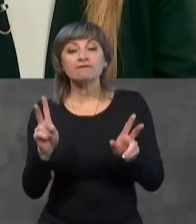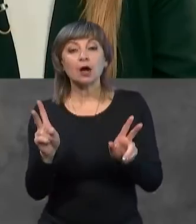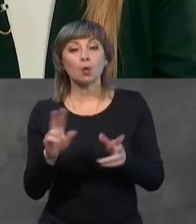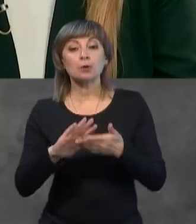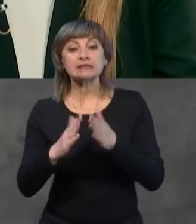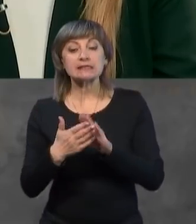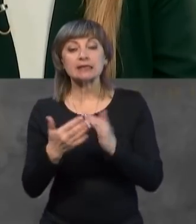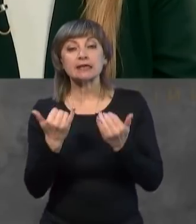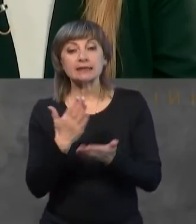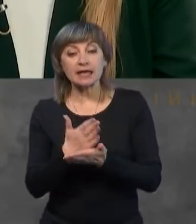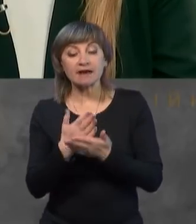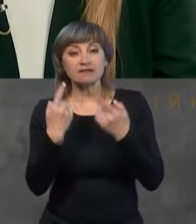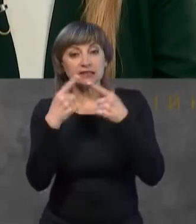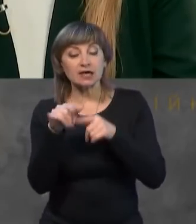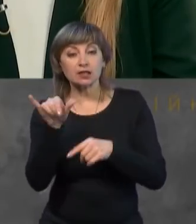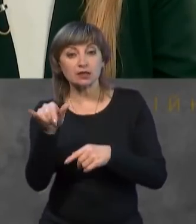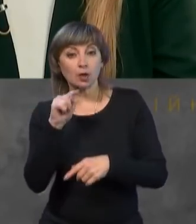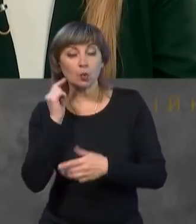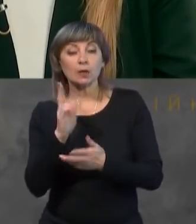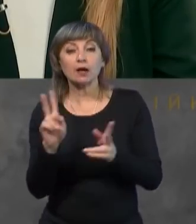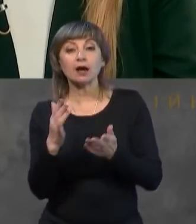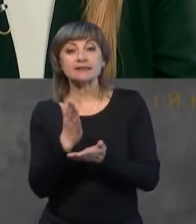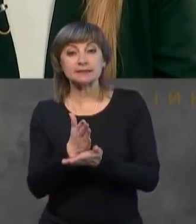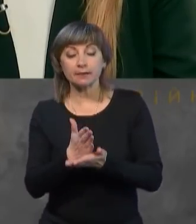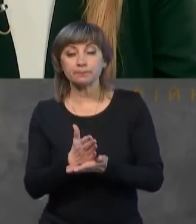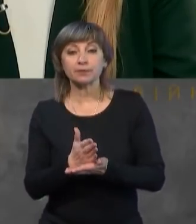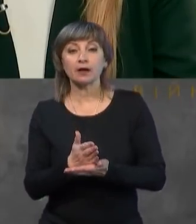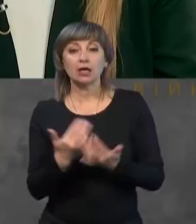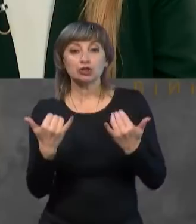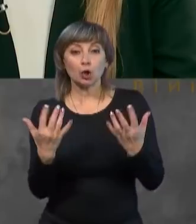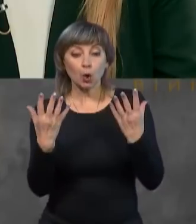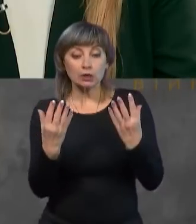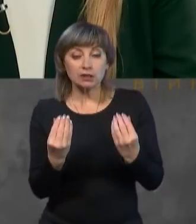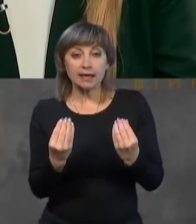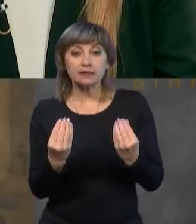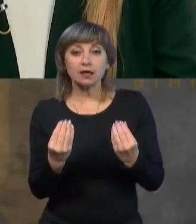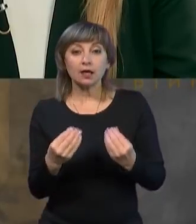стані наявна техніка, яка в них є? Ну, на сьогоднішній день